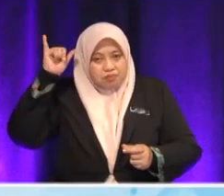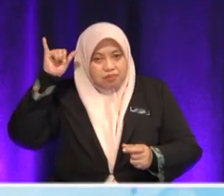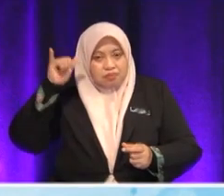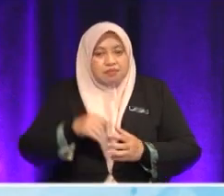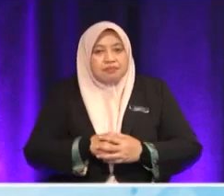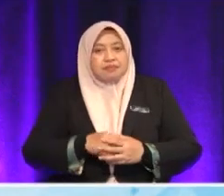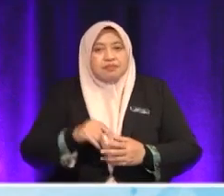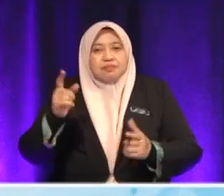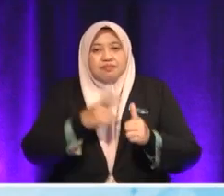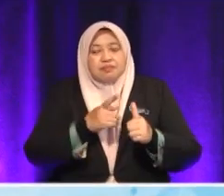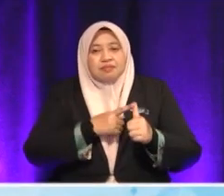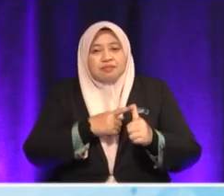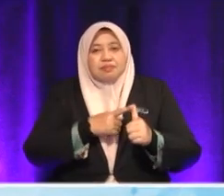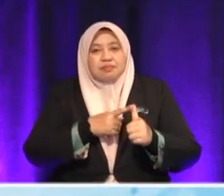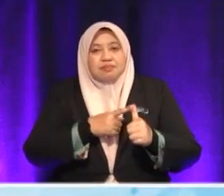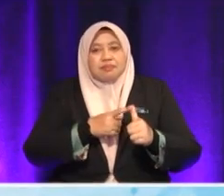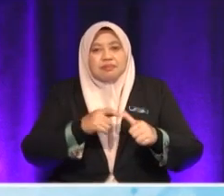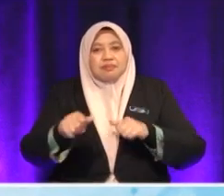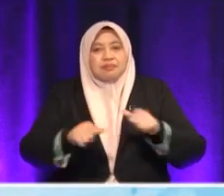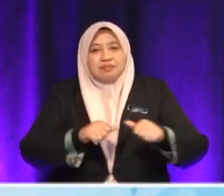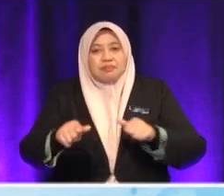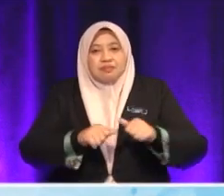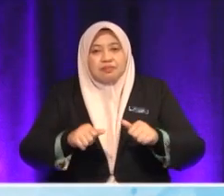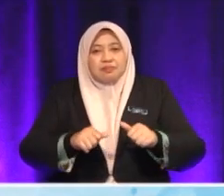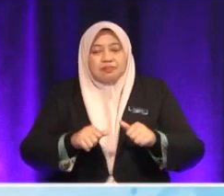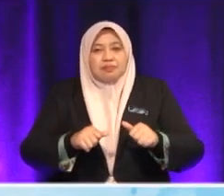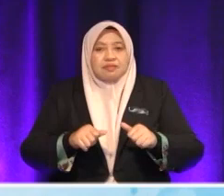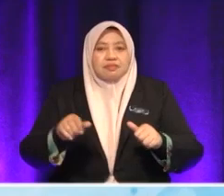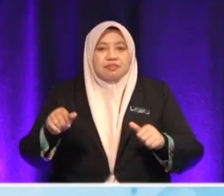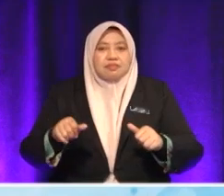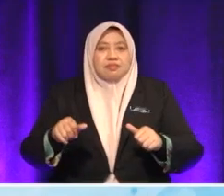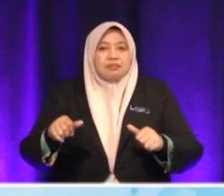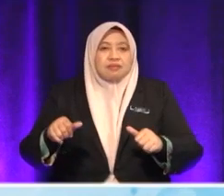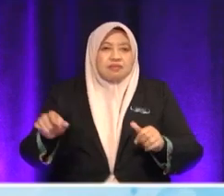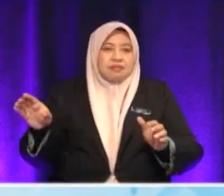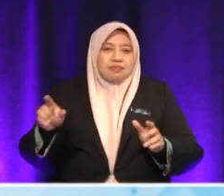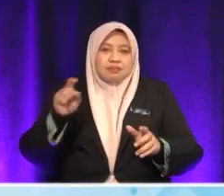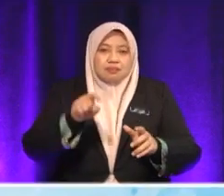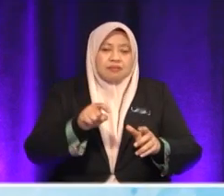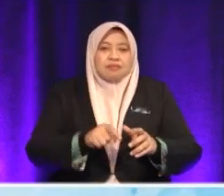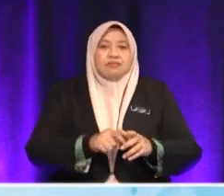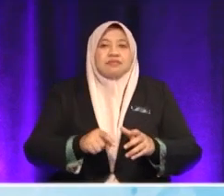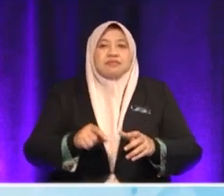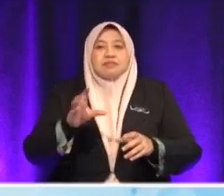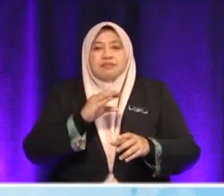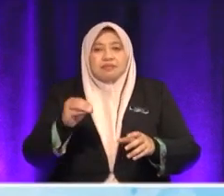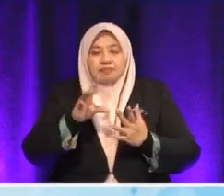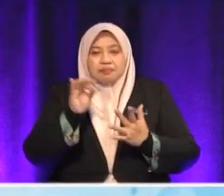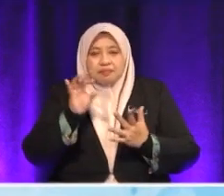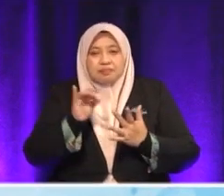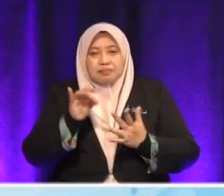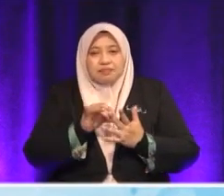yang pertama ialah aktifkan daya kapal terbang klik frame 1 klik dan seret